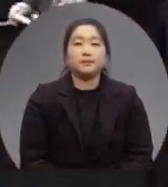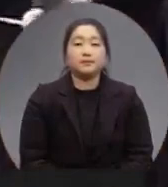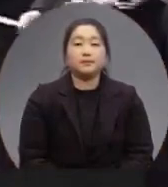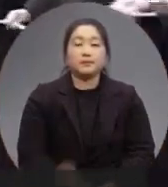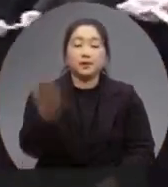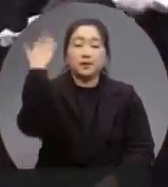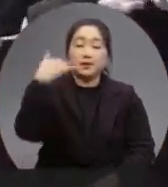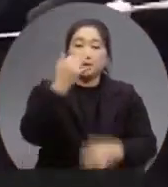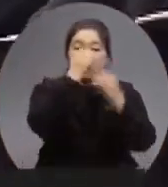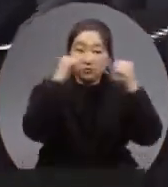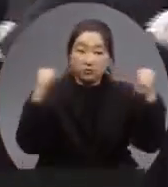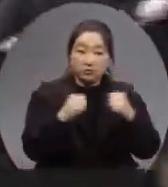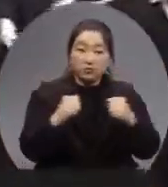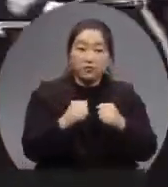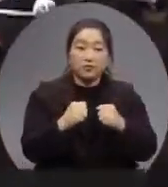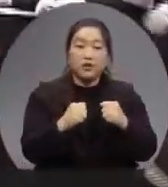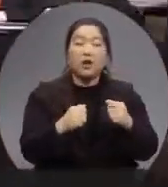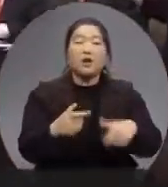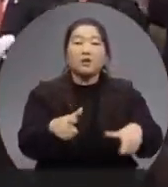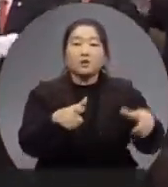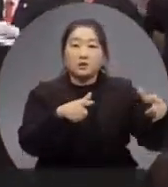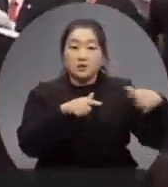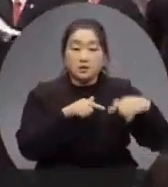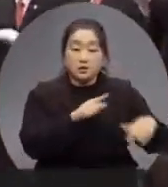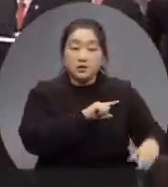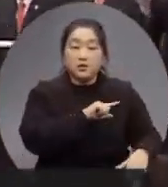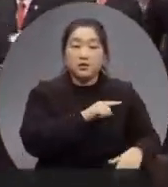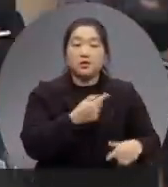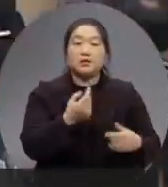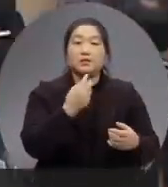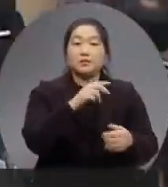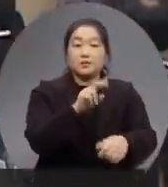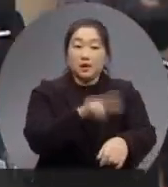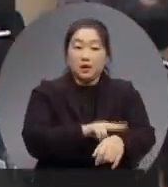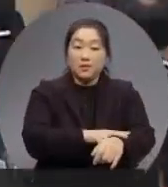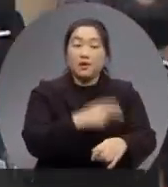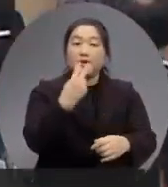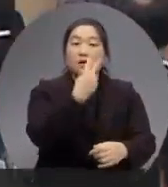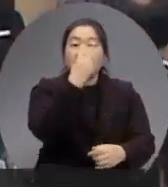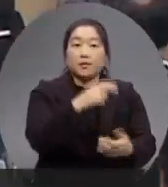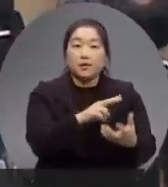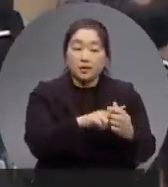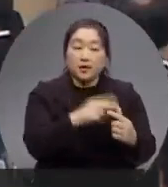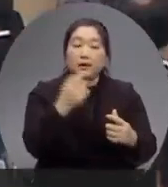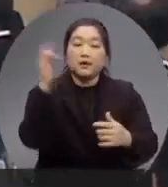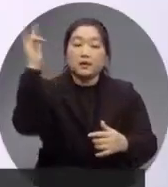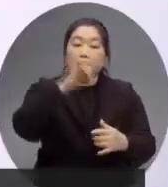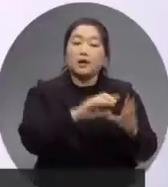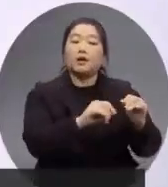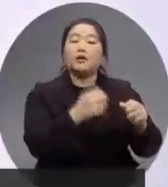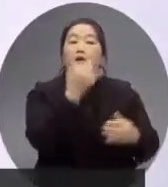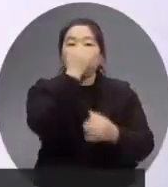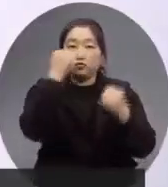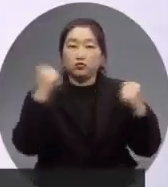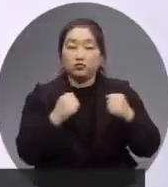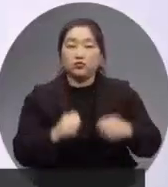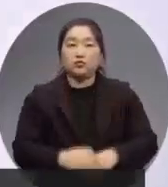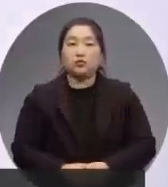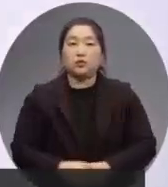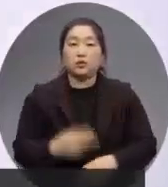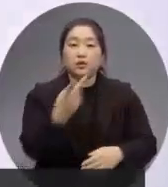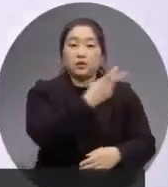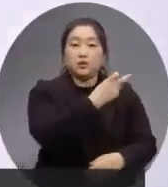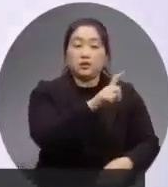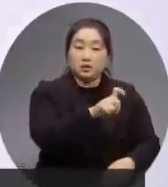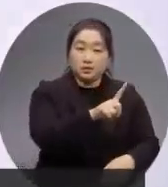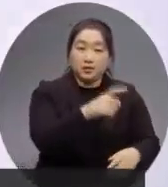기존 충청북도의 브랜드 슬로건, 쉽게 말해 별칭은 생명과 태양의 땅 충북입니다. 지난